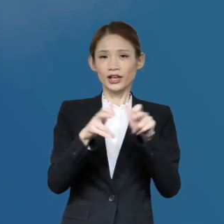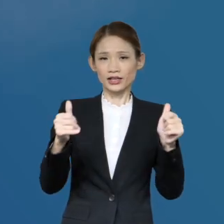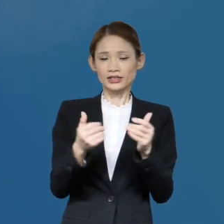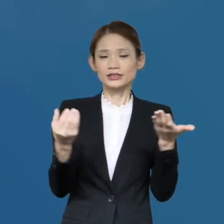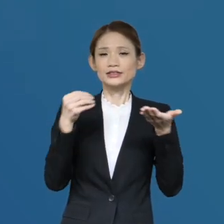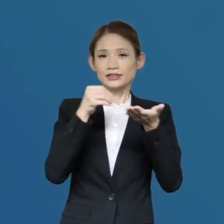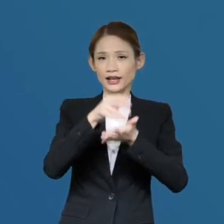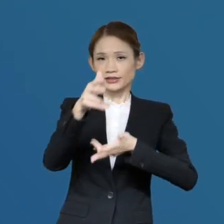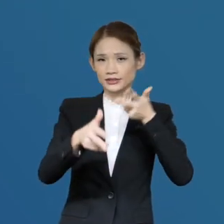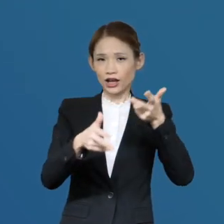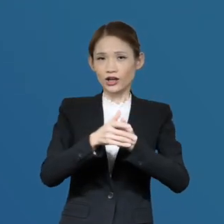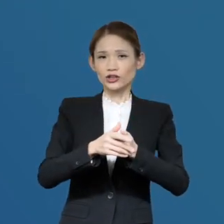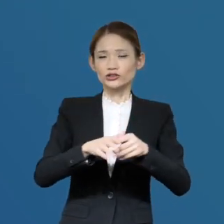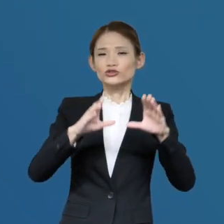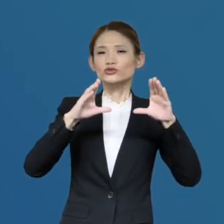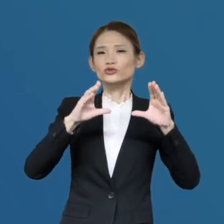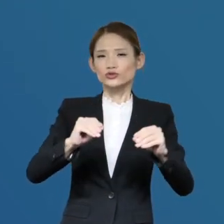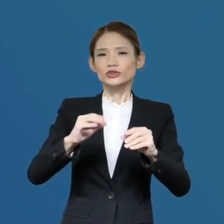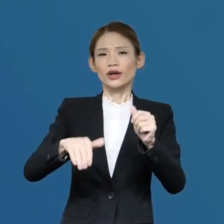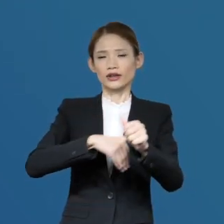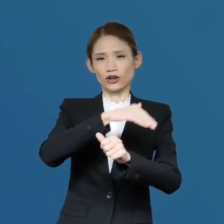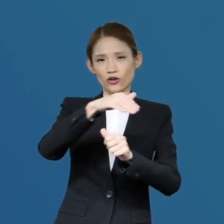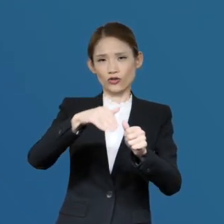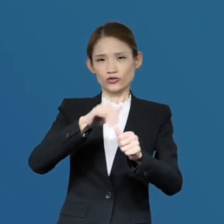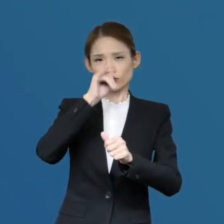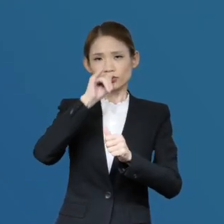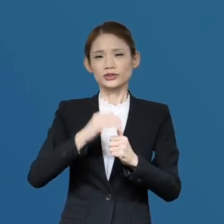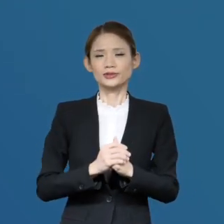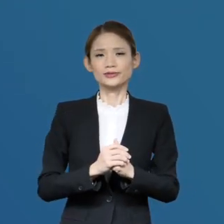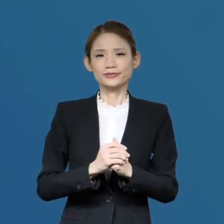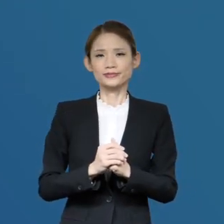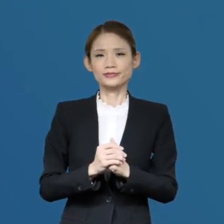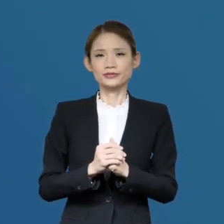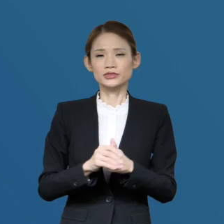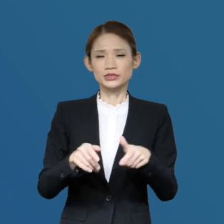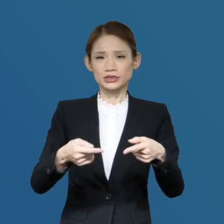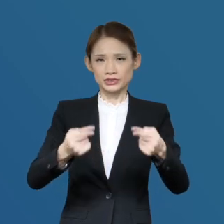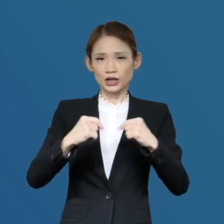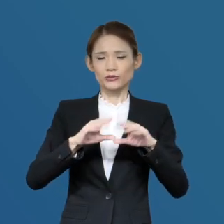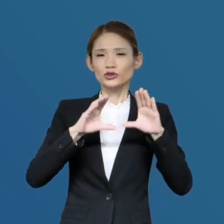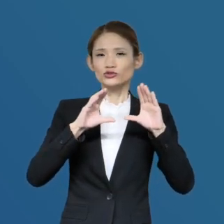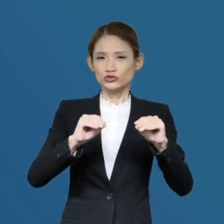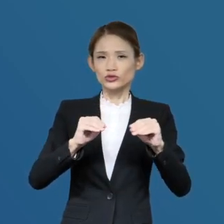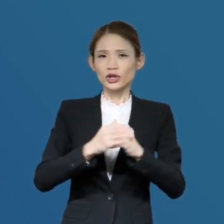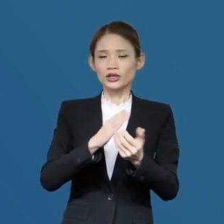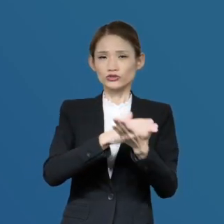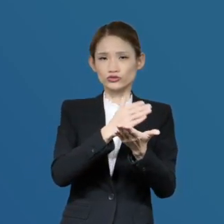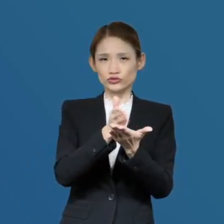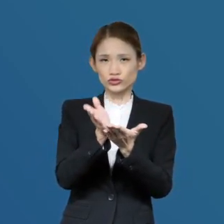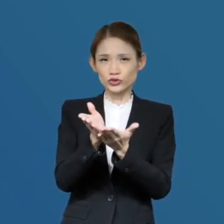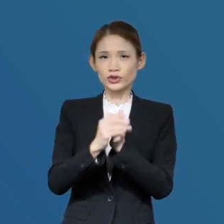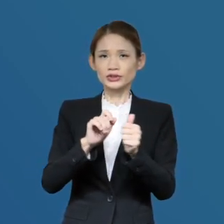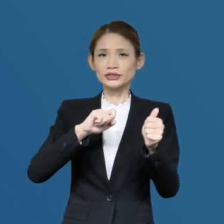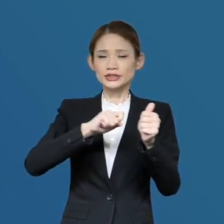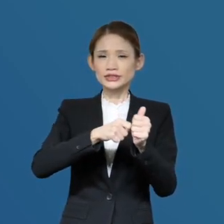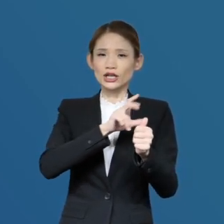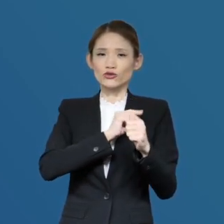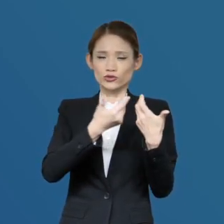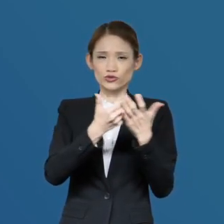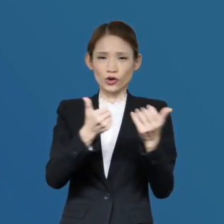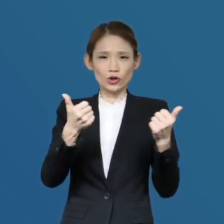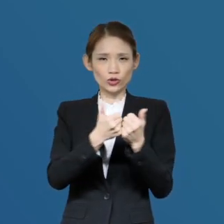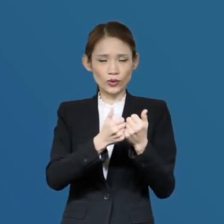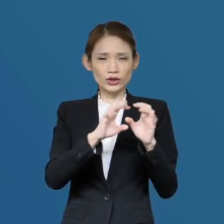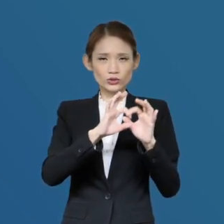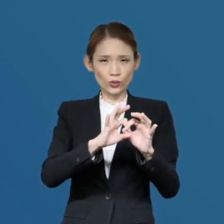장애인 일자리 사업 참여를 중단해야 하는 경우가 있습니다. 참여를 중단하는 유형은 징계위원회를